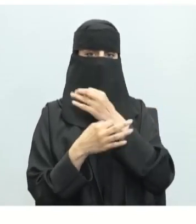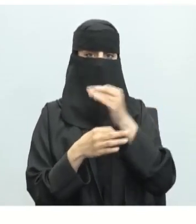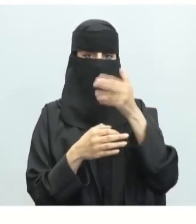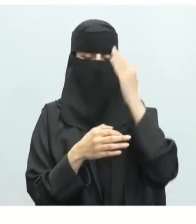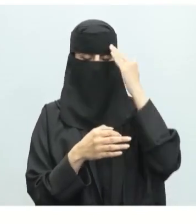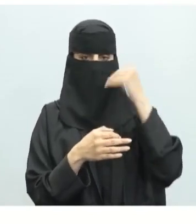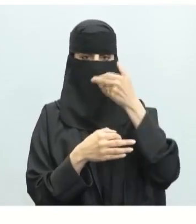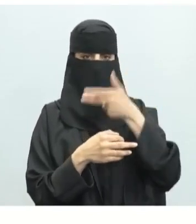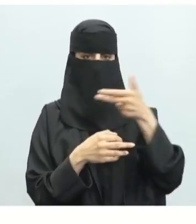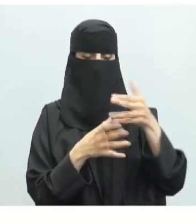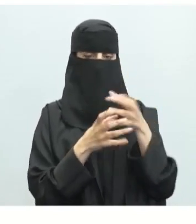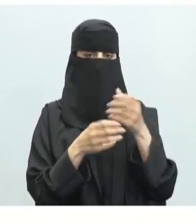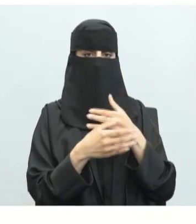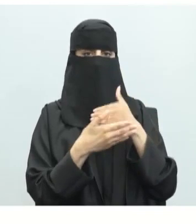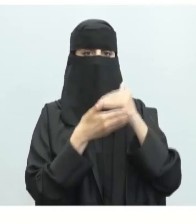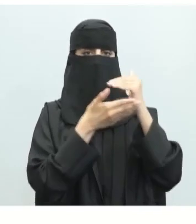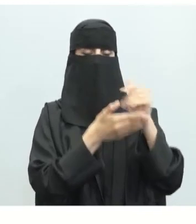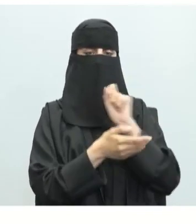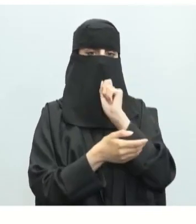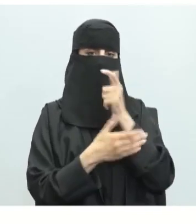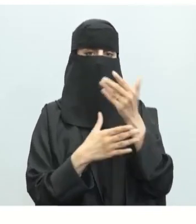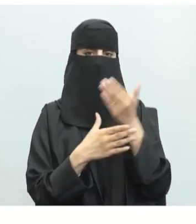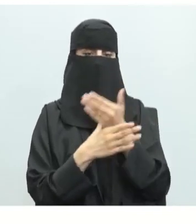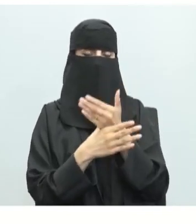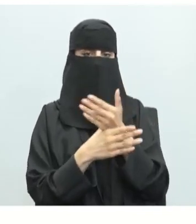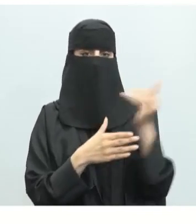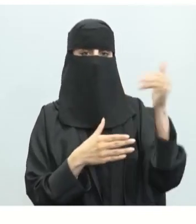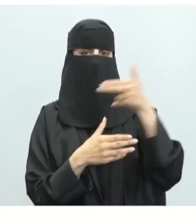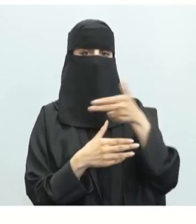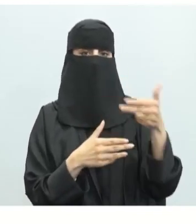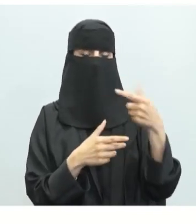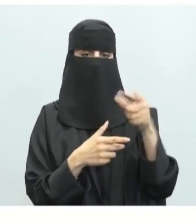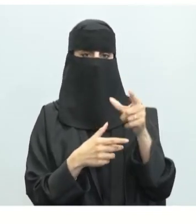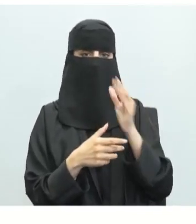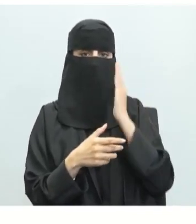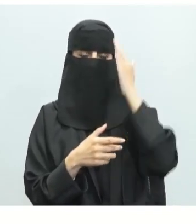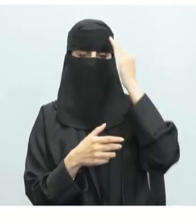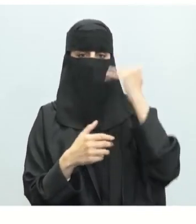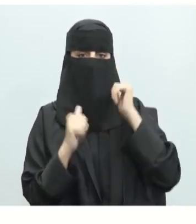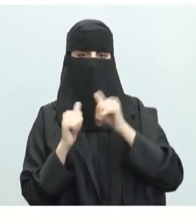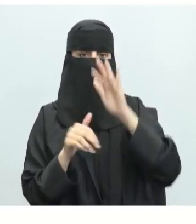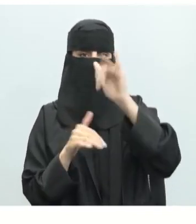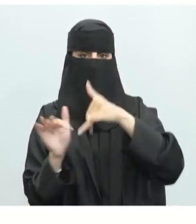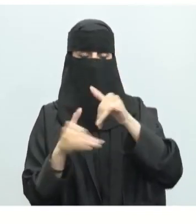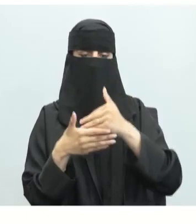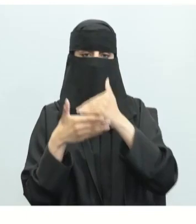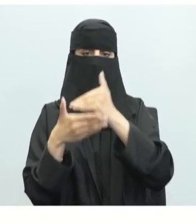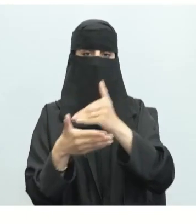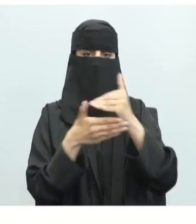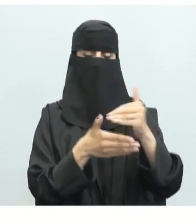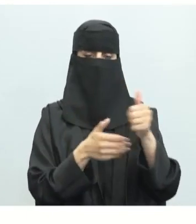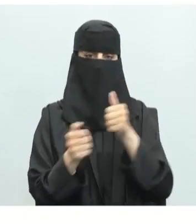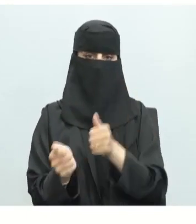قبلها وهو تسلم الجوائز. إذا الغائبات لم يسلمن الجوائز. إذا الاستثناء